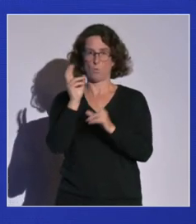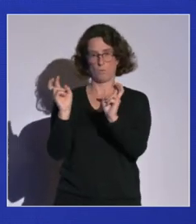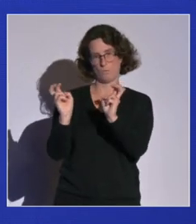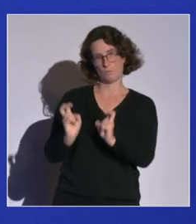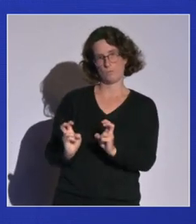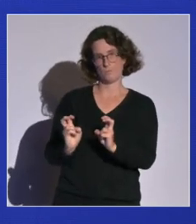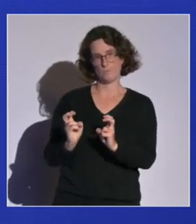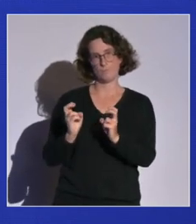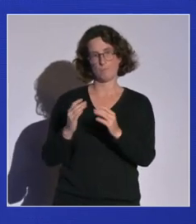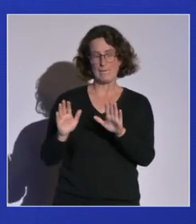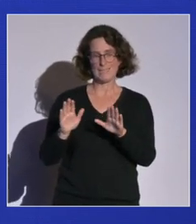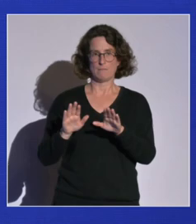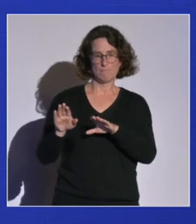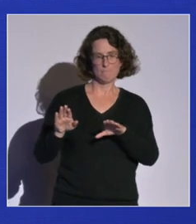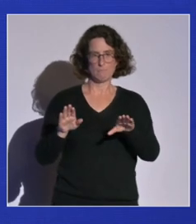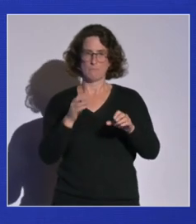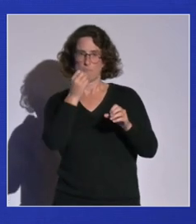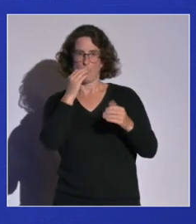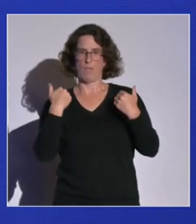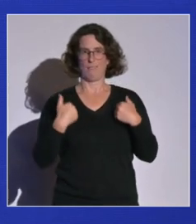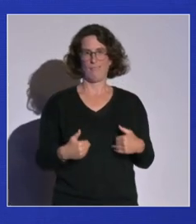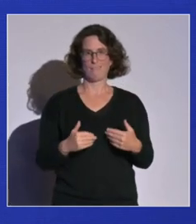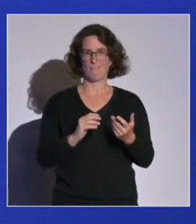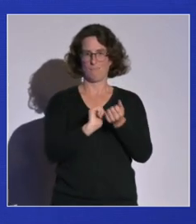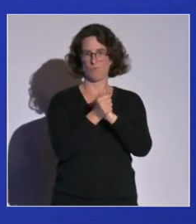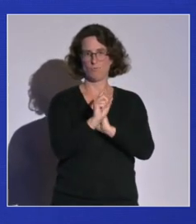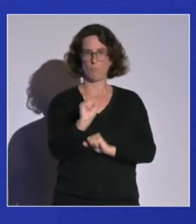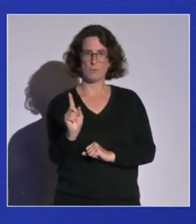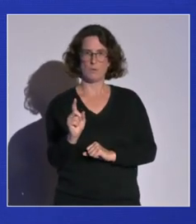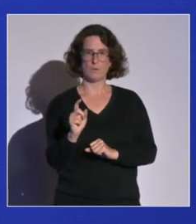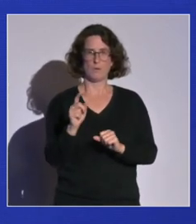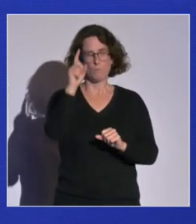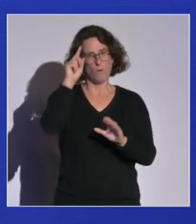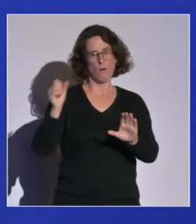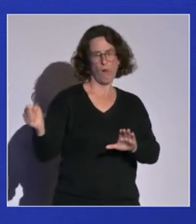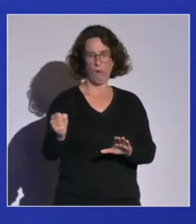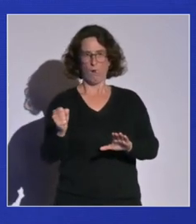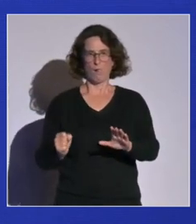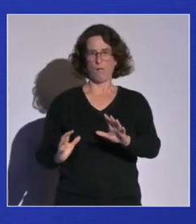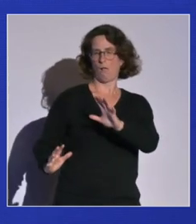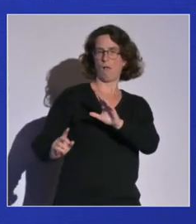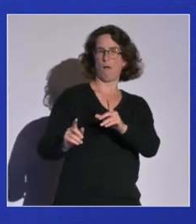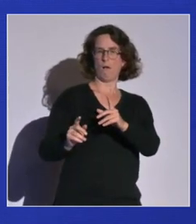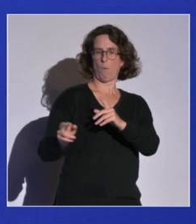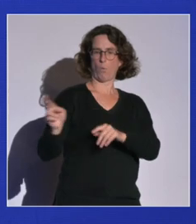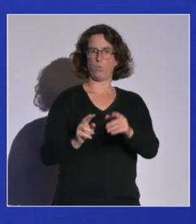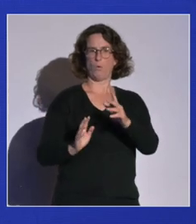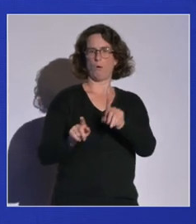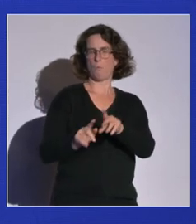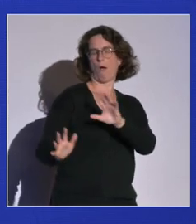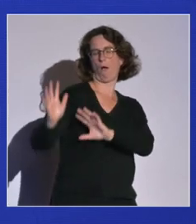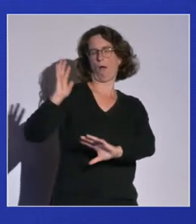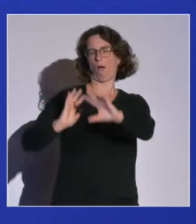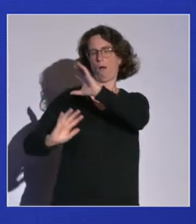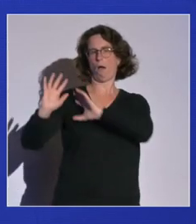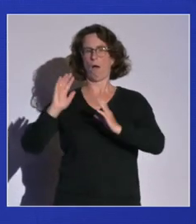en bien-être. Parce qu'on ne va pas passer la marche arrière et revenir à des temps où on avait froid, et même s'il fait